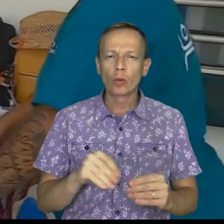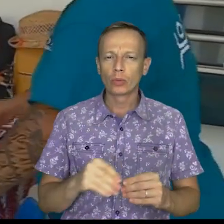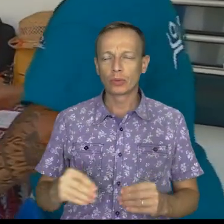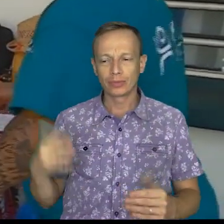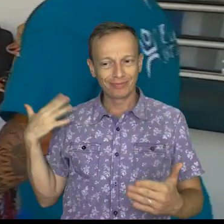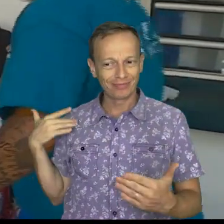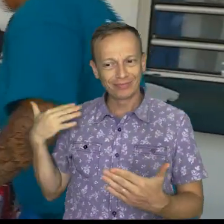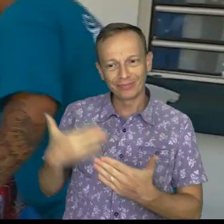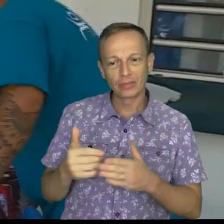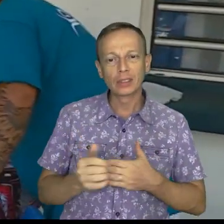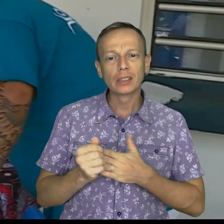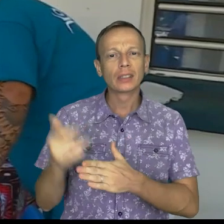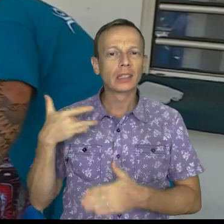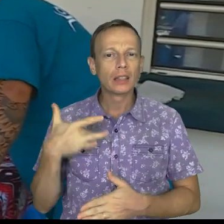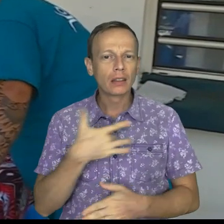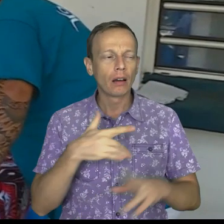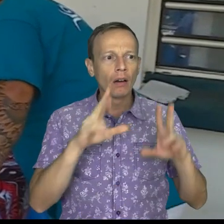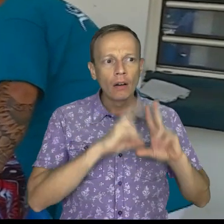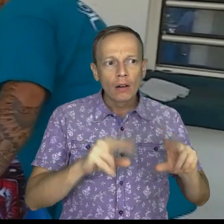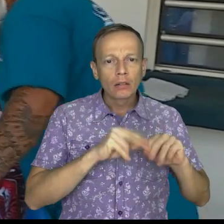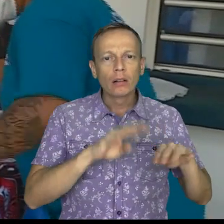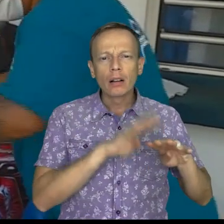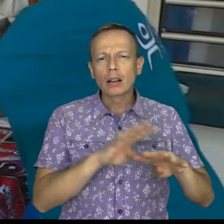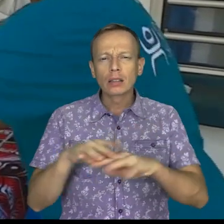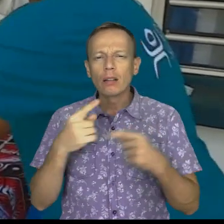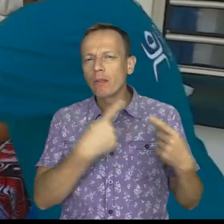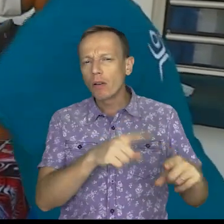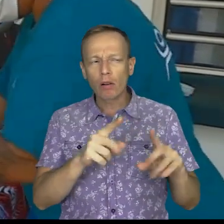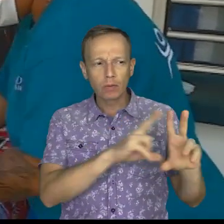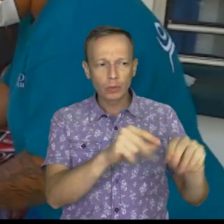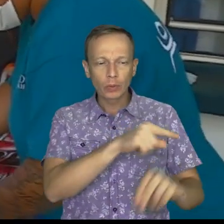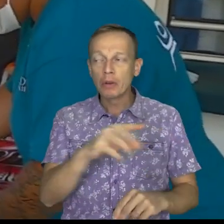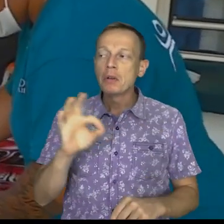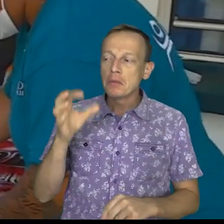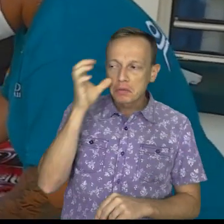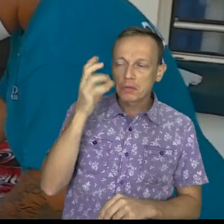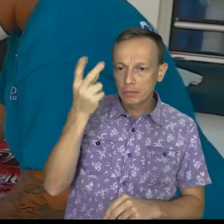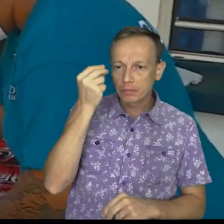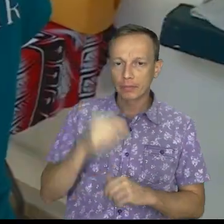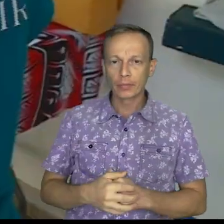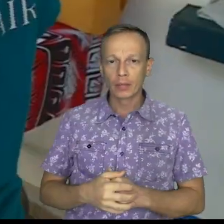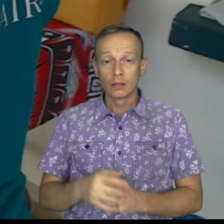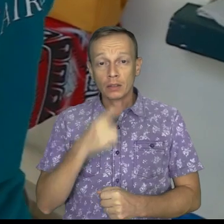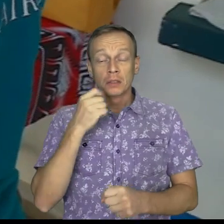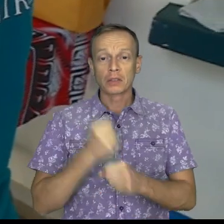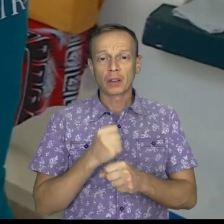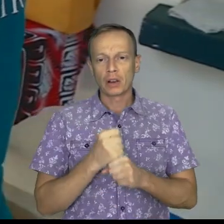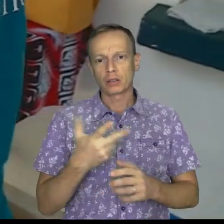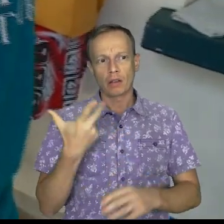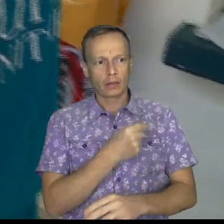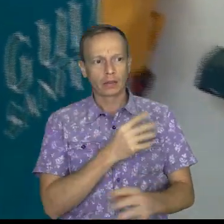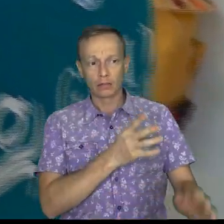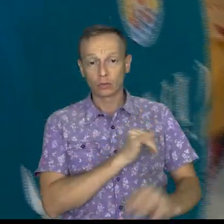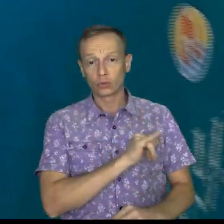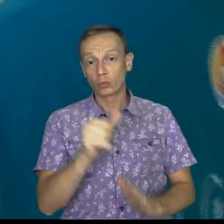le travail important réalisé par les guides sanitaires dans les différents quartiers de la commune. Alors c'est un travail que normalement vous allez devoir effectuer peut-être